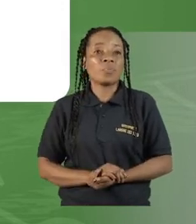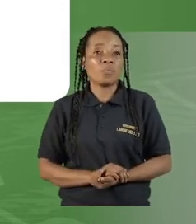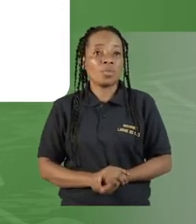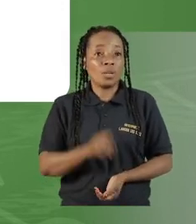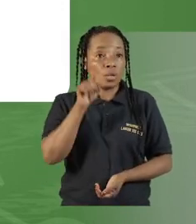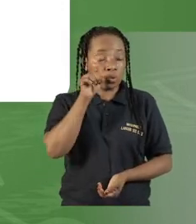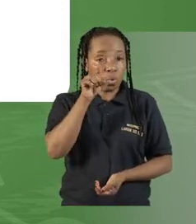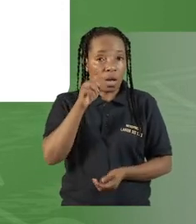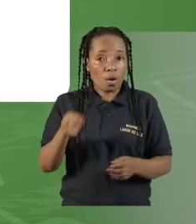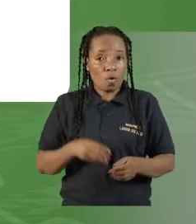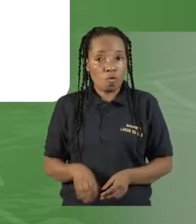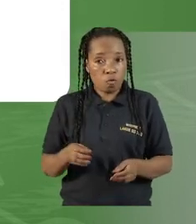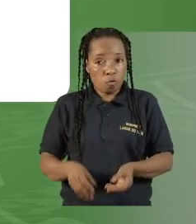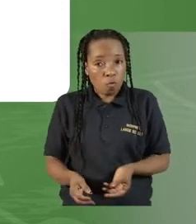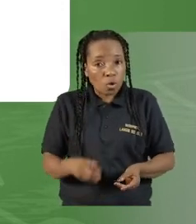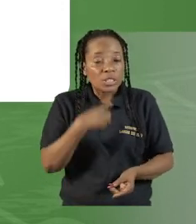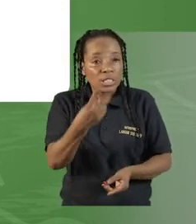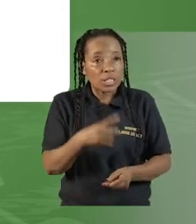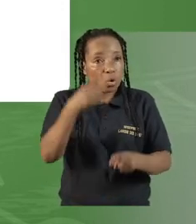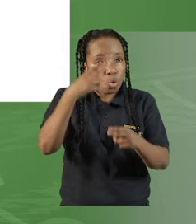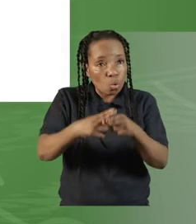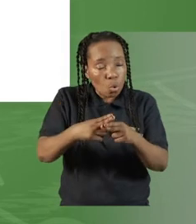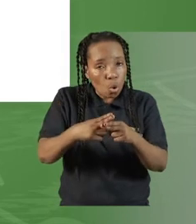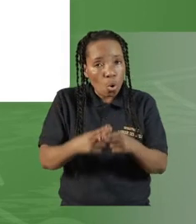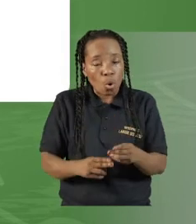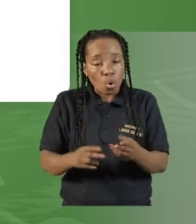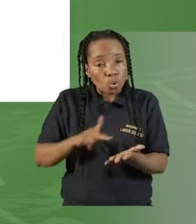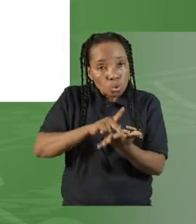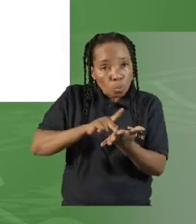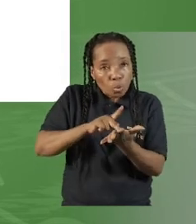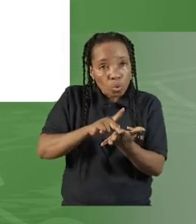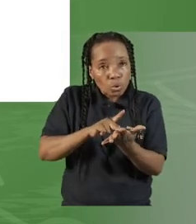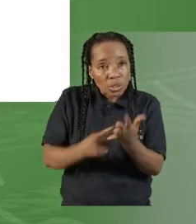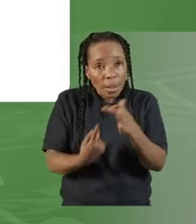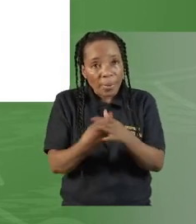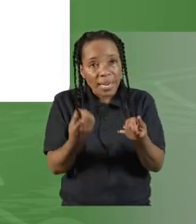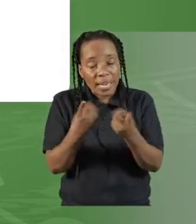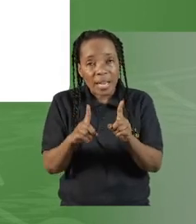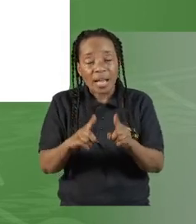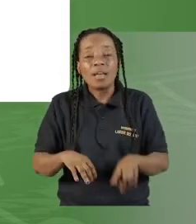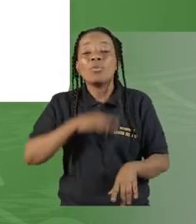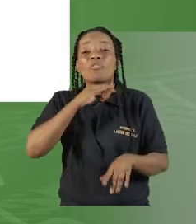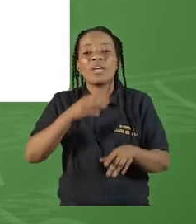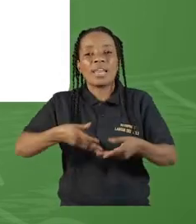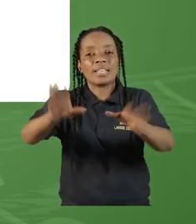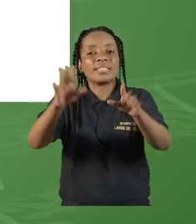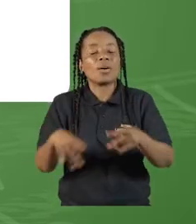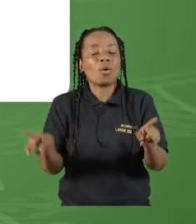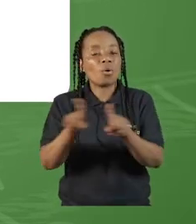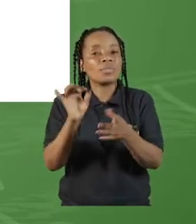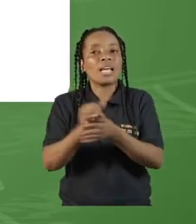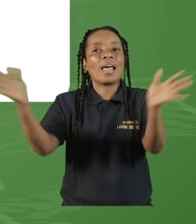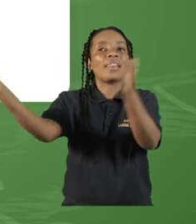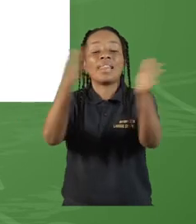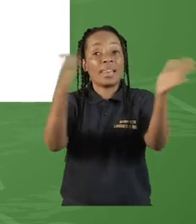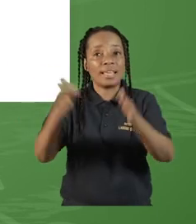Donne le nom du produit formé lorsque le fer est exposé à l'air libre. Je vous